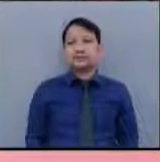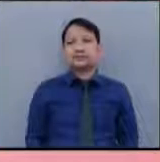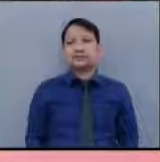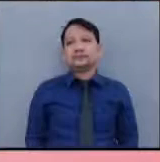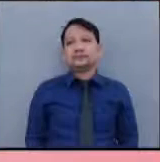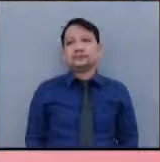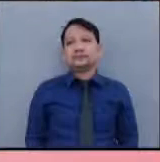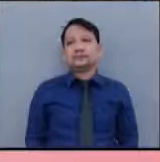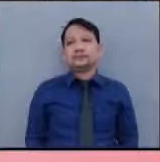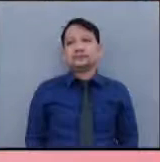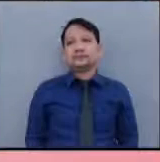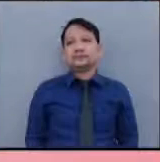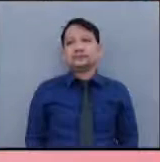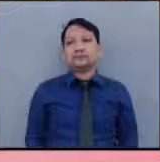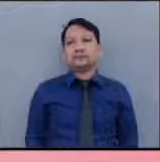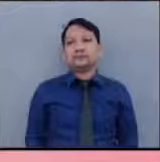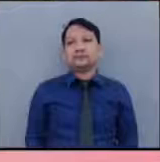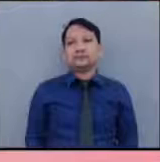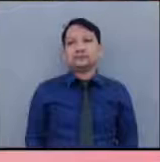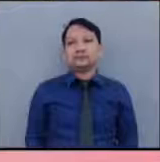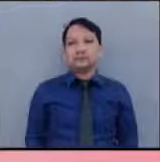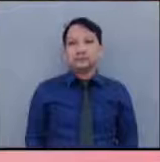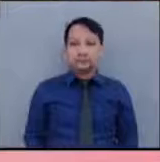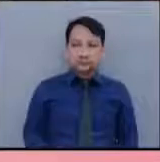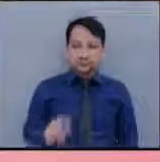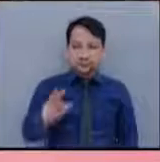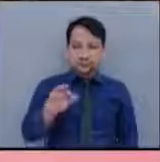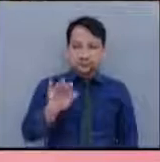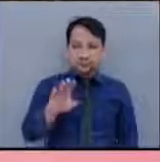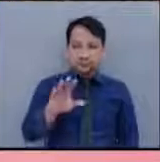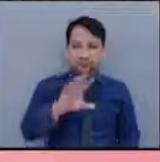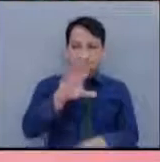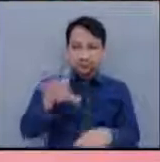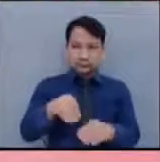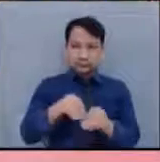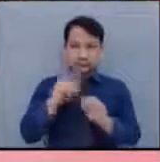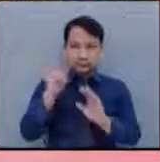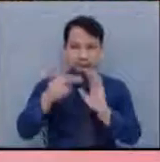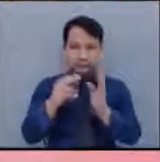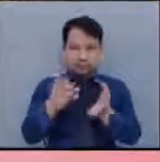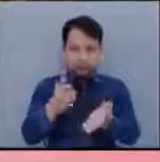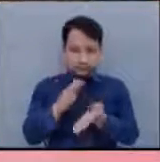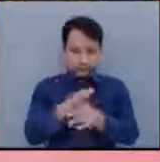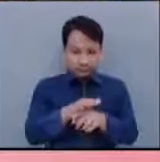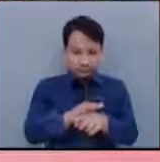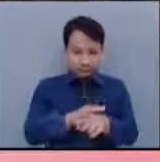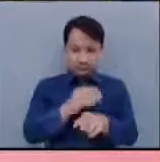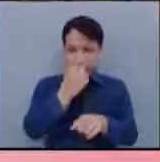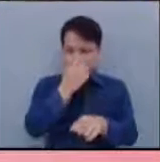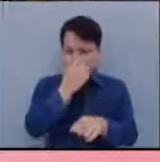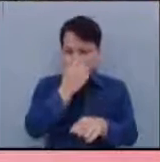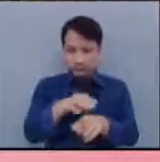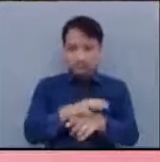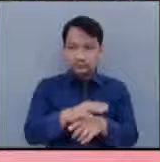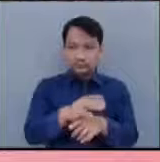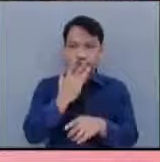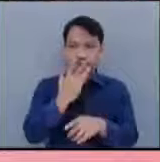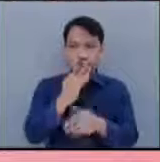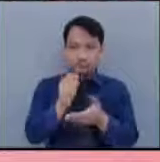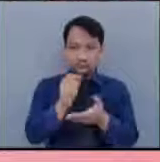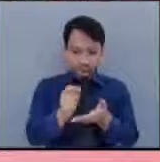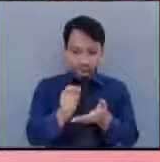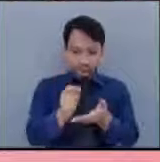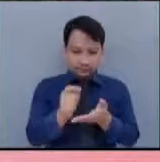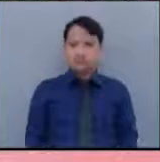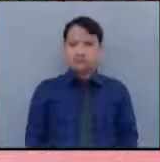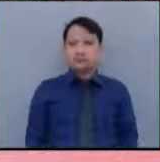to mga RS, makikita nyo sa ating Facebook page. Pwede nyong dahan-dahanin, ha? Oo. So ako, magko-color na ako. Ito kulayan natin.